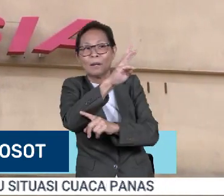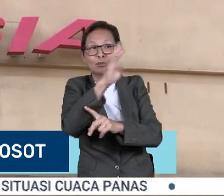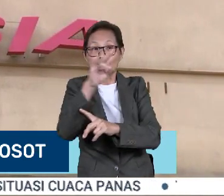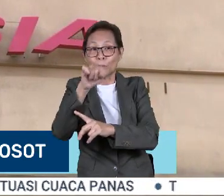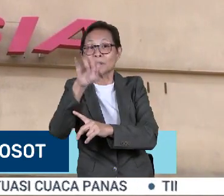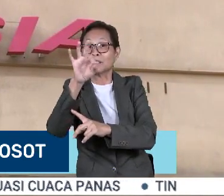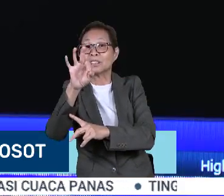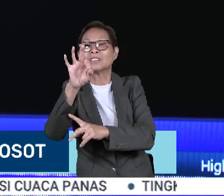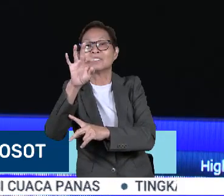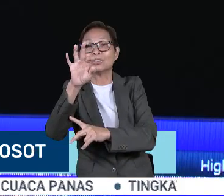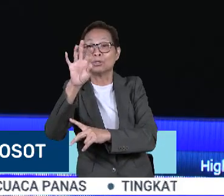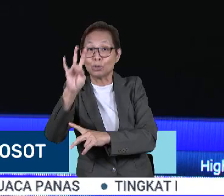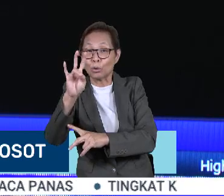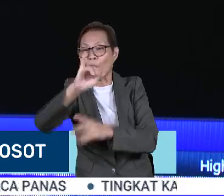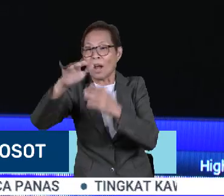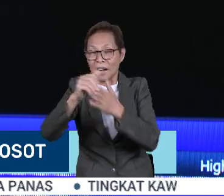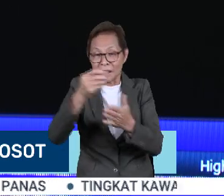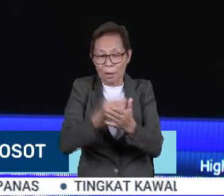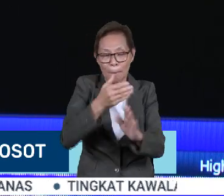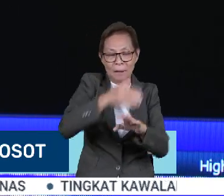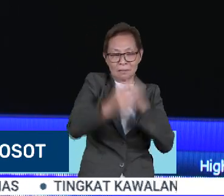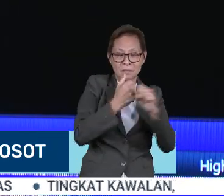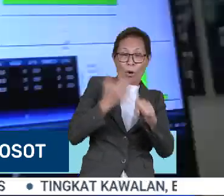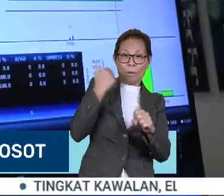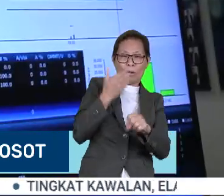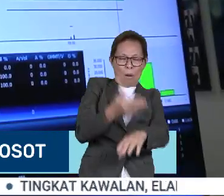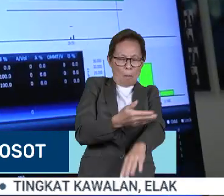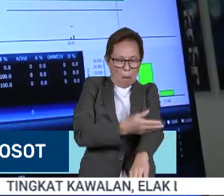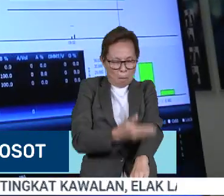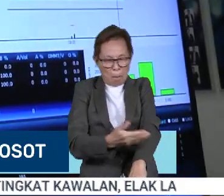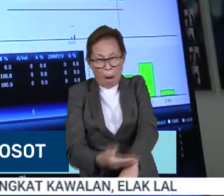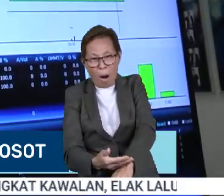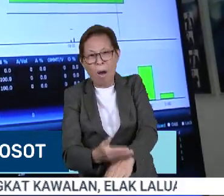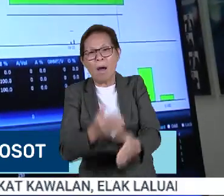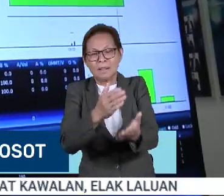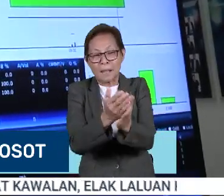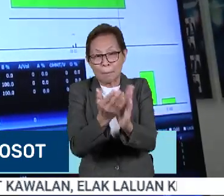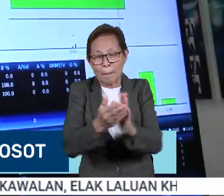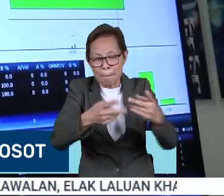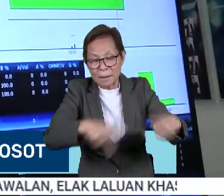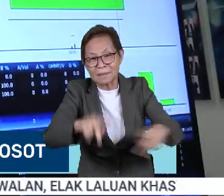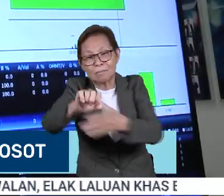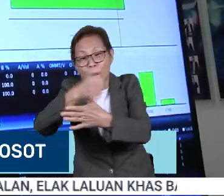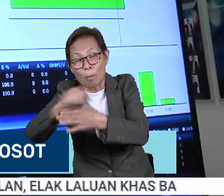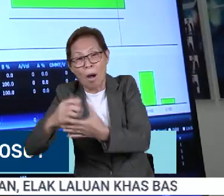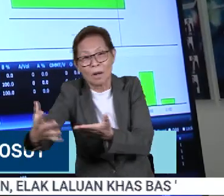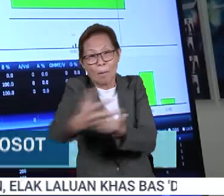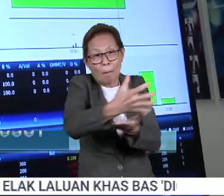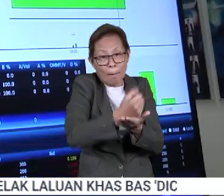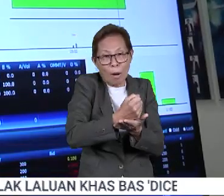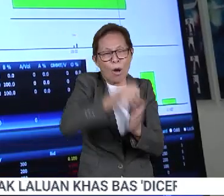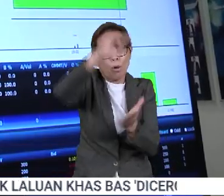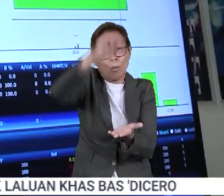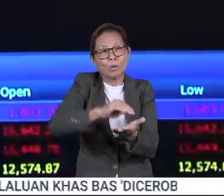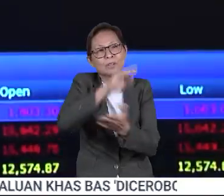populasi 97 juta Ringgit pada tahun sebelumnya berikut investasi lemah segmen pasaran security perolehan Curug merusun kepada